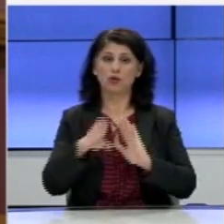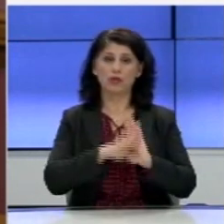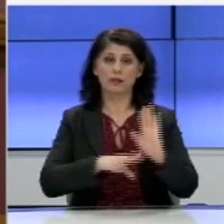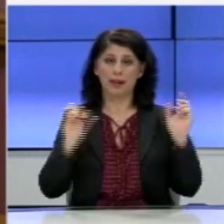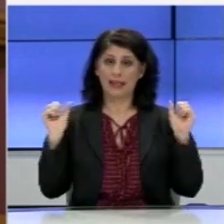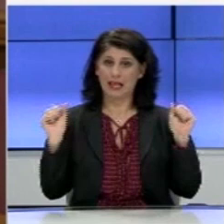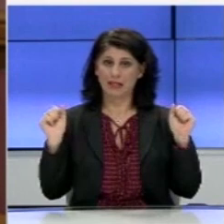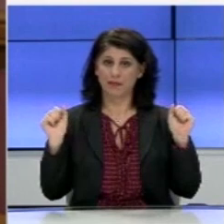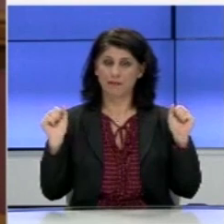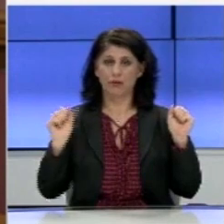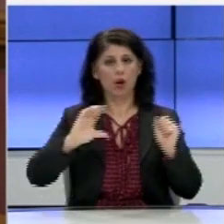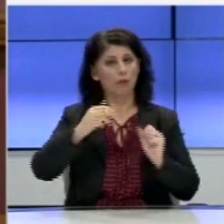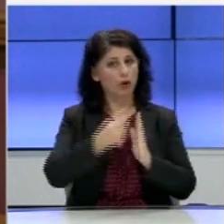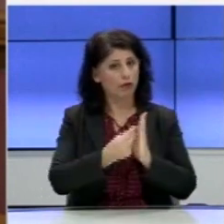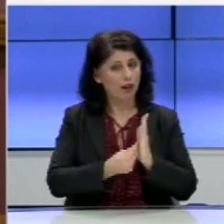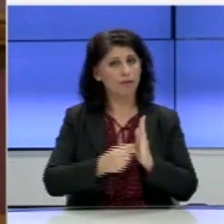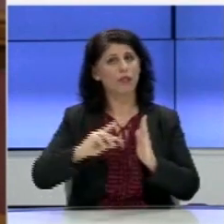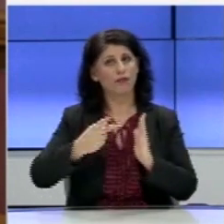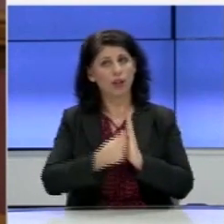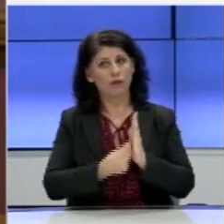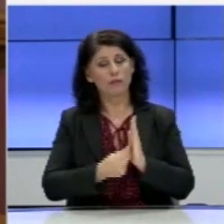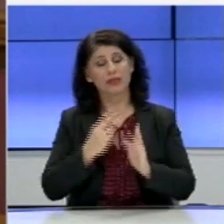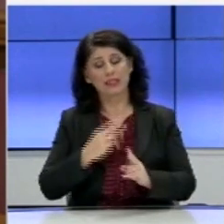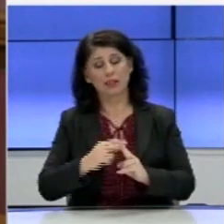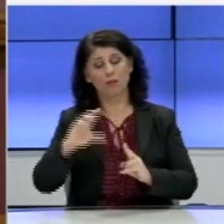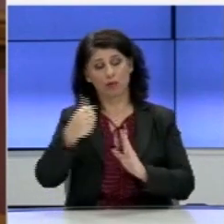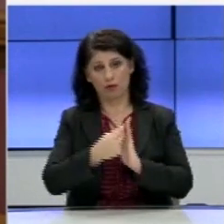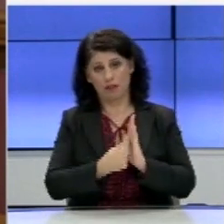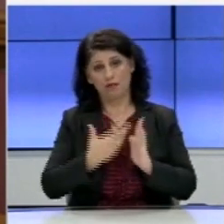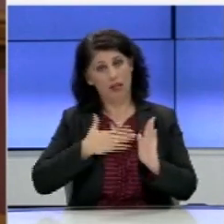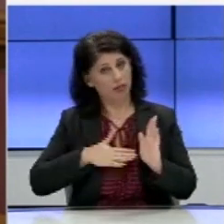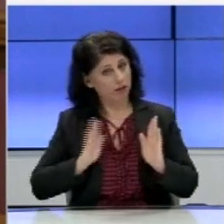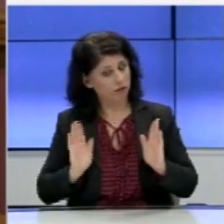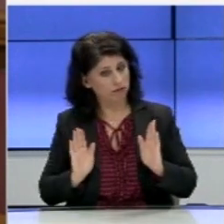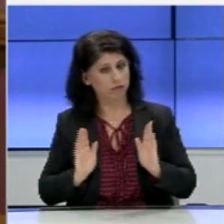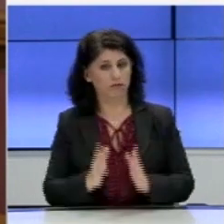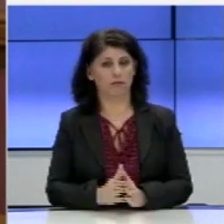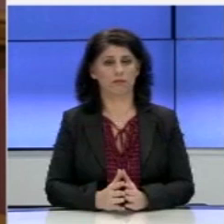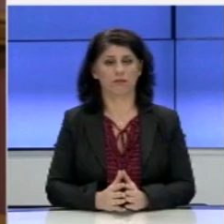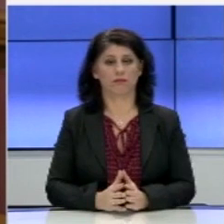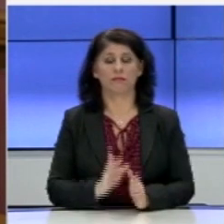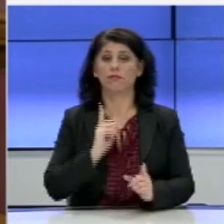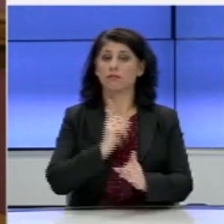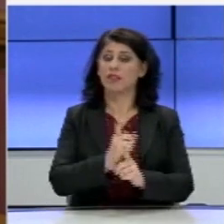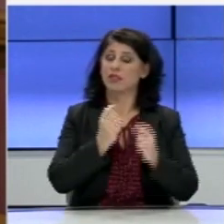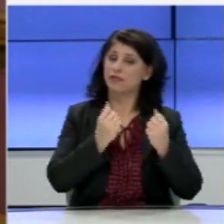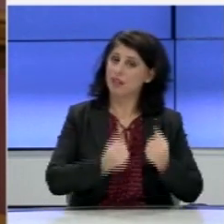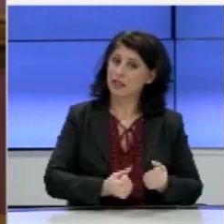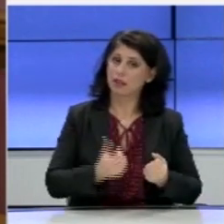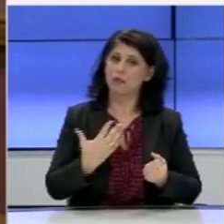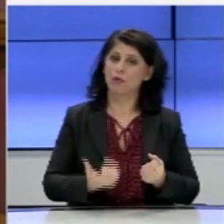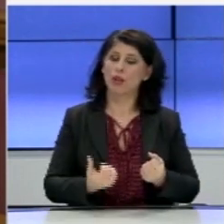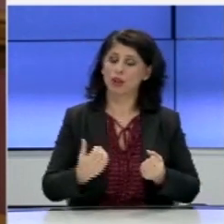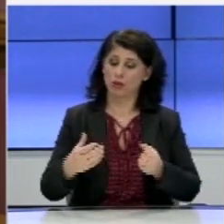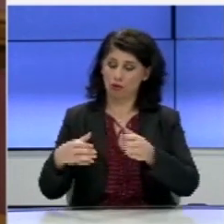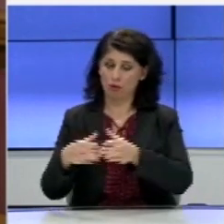υγείας. Πρωτοβάθμιο, δευτεροβάθμιο, κυρίως το πρωτοβάθμιο αν θέλετε, με την ιδιαίτερη βαρύτητα που έχει